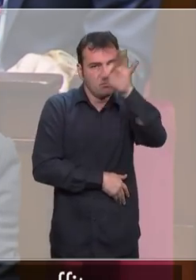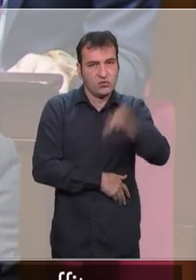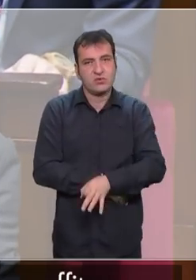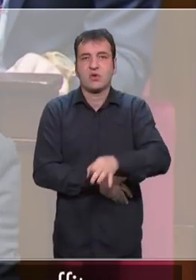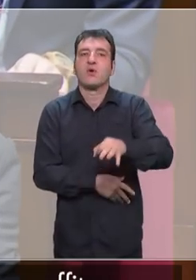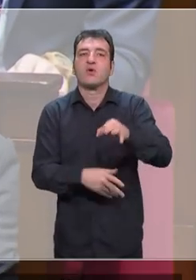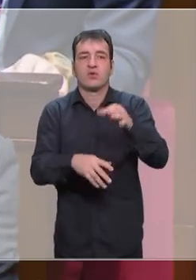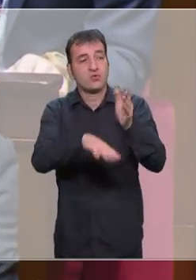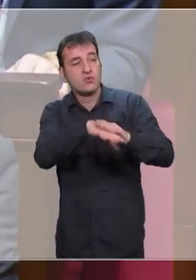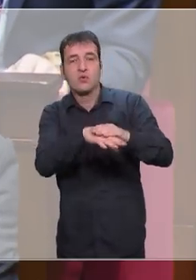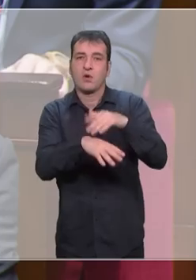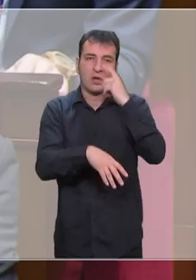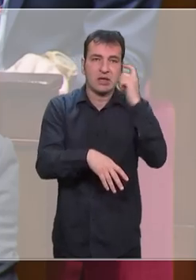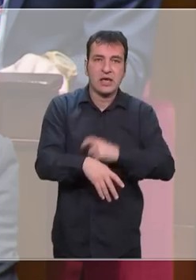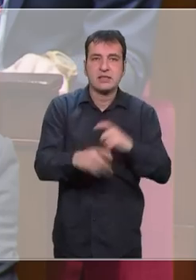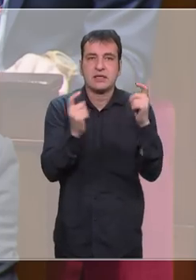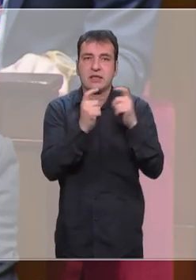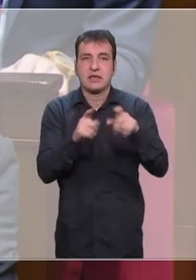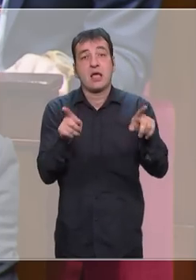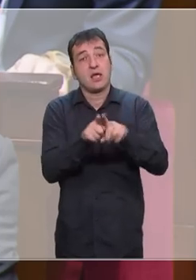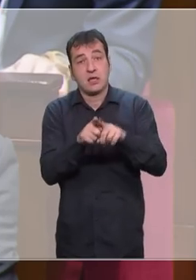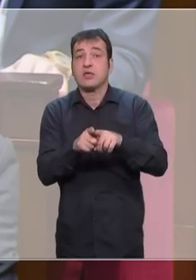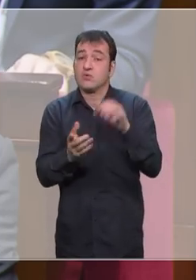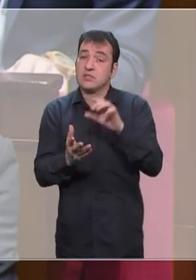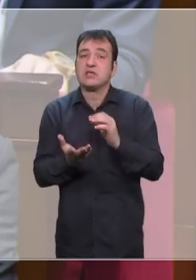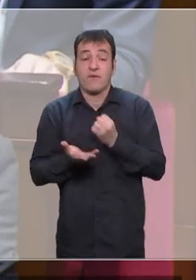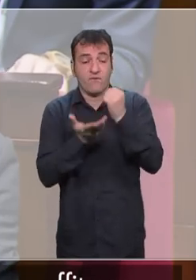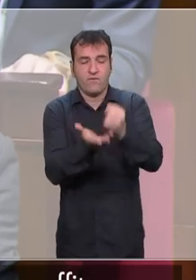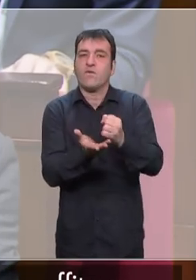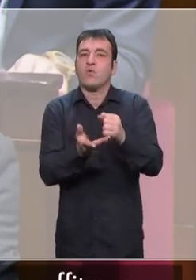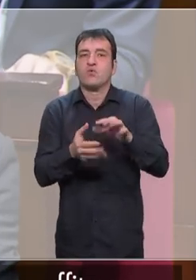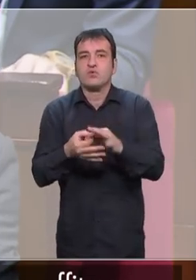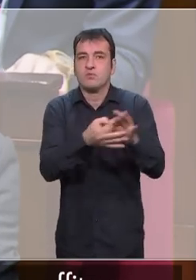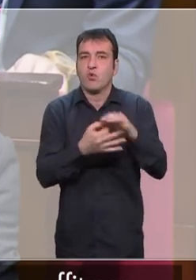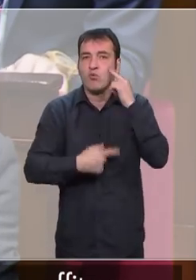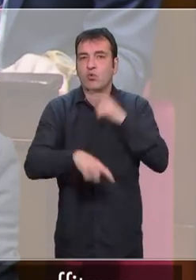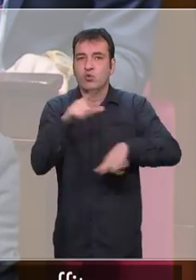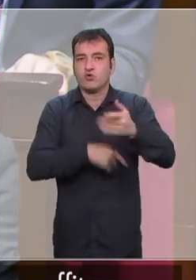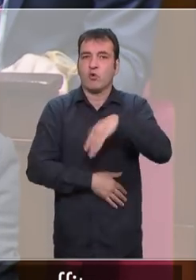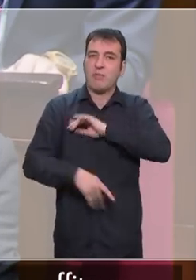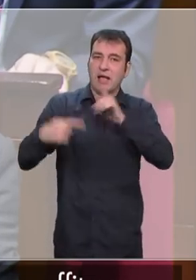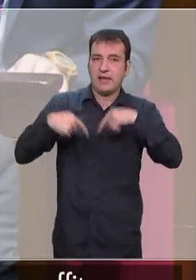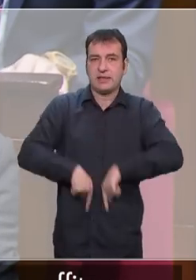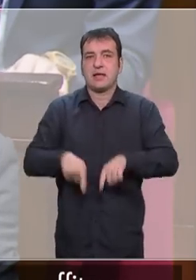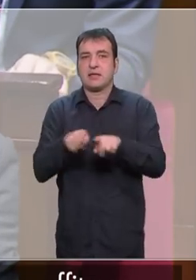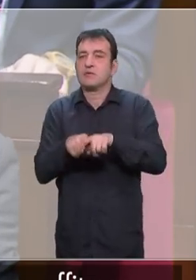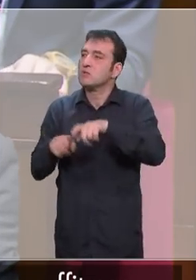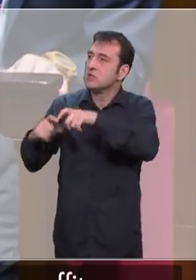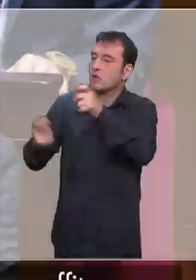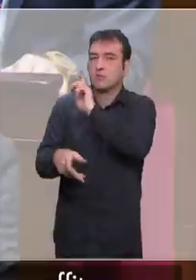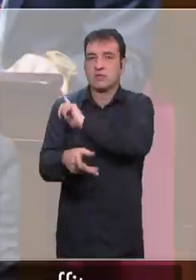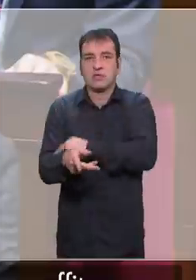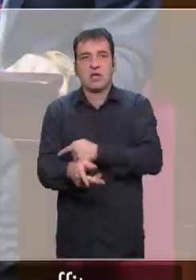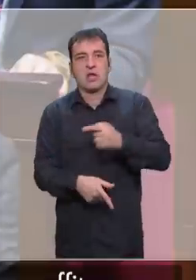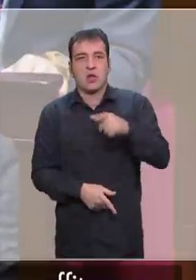l'électricité, et l'abondement de fonds de solidarité pour le logement par l'État et les énergéticiens. Monsieur le ministre, se